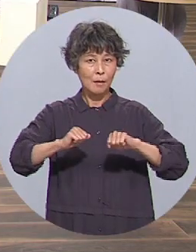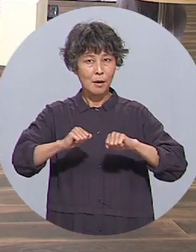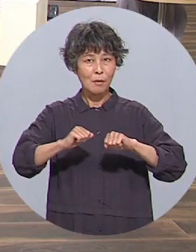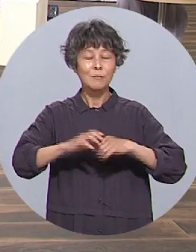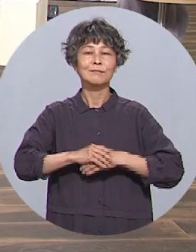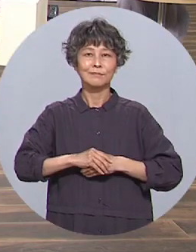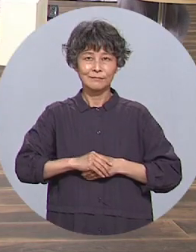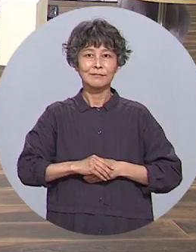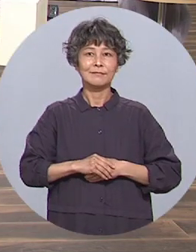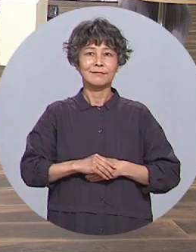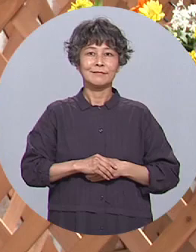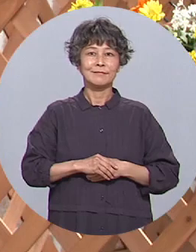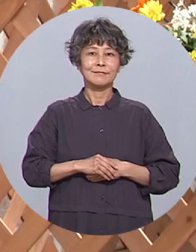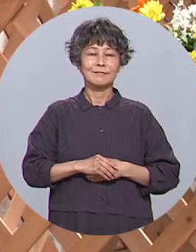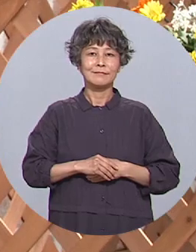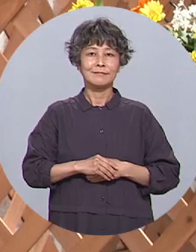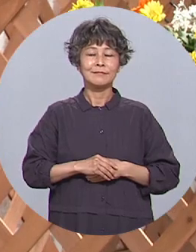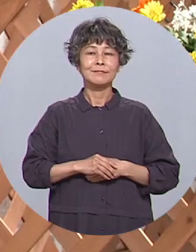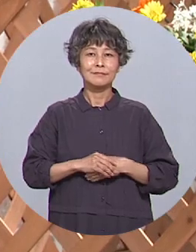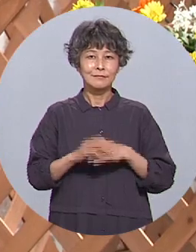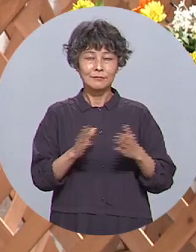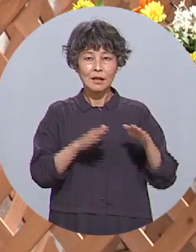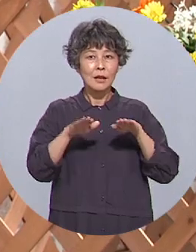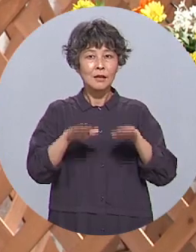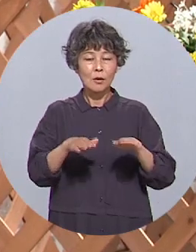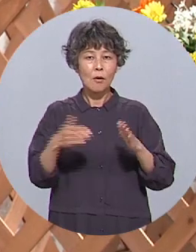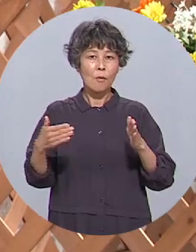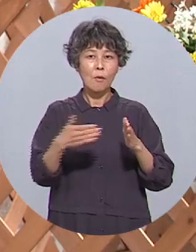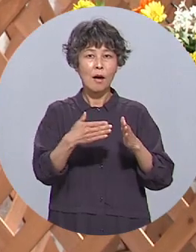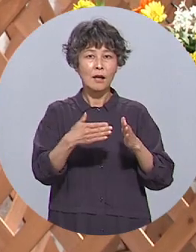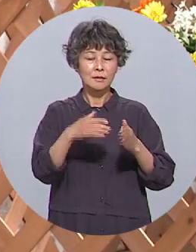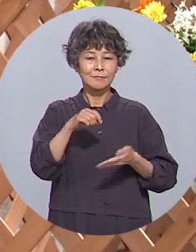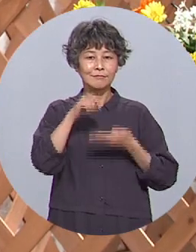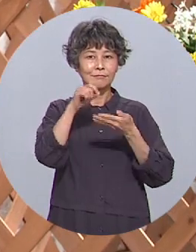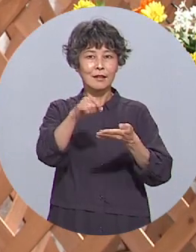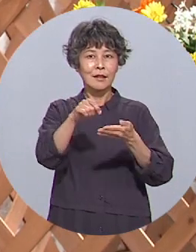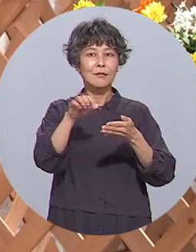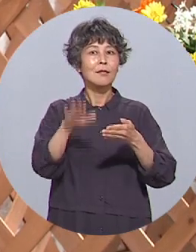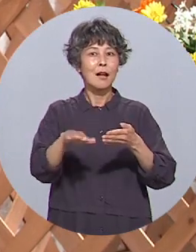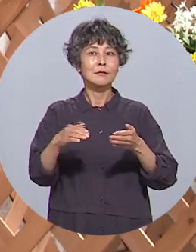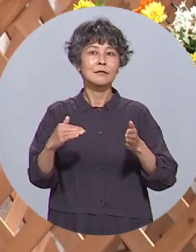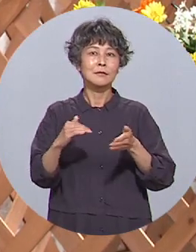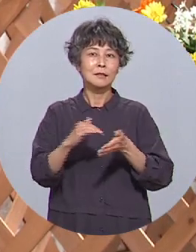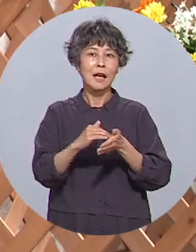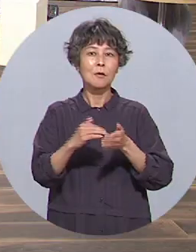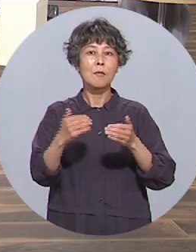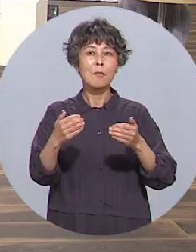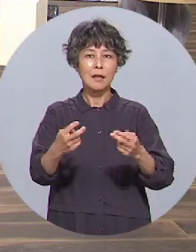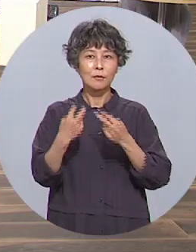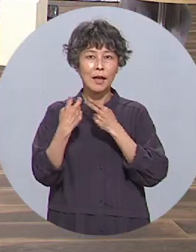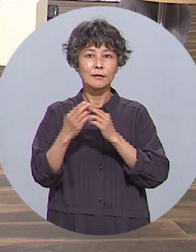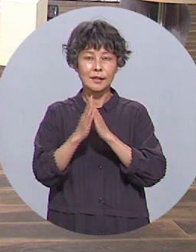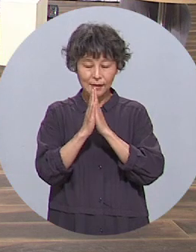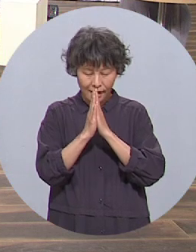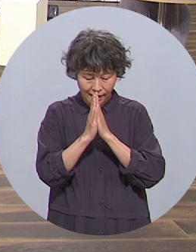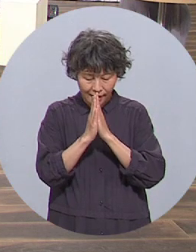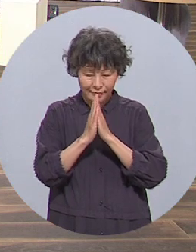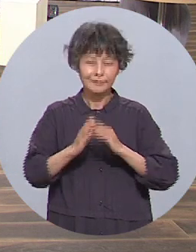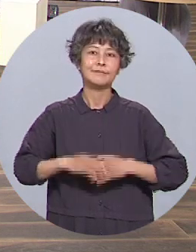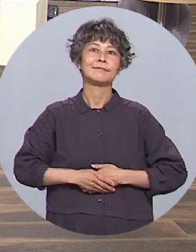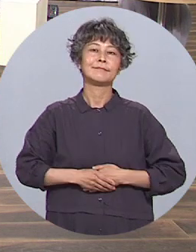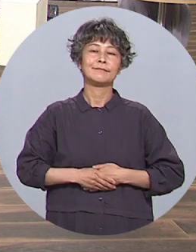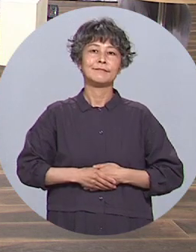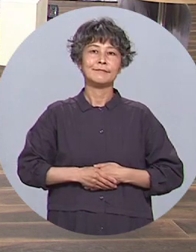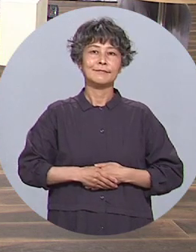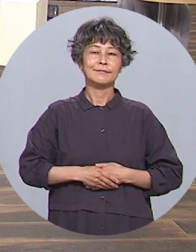ましょう。 はい、はい、さあ、そして今日も後半に素敵なプレゼントのお知らせがあります。ぜひ最後まで 見てください